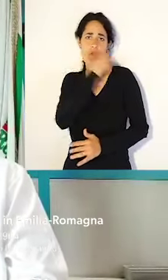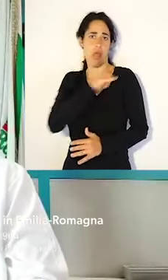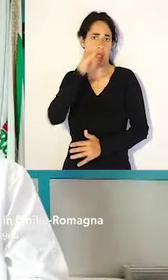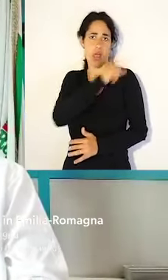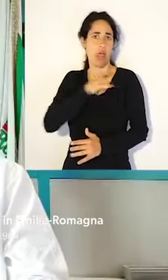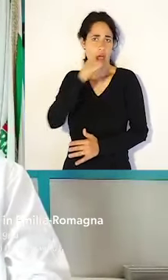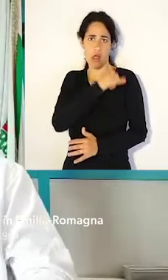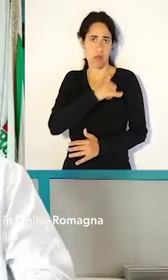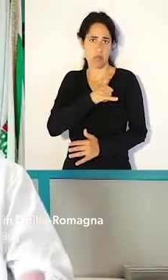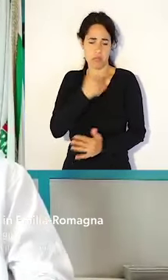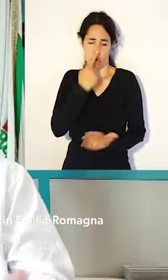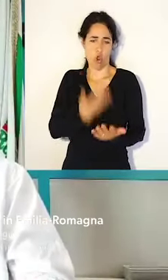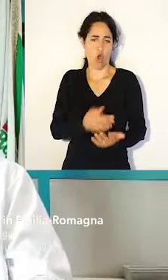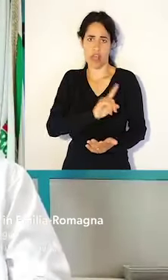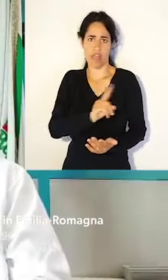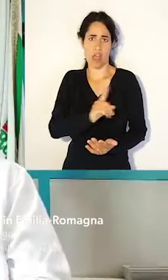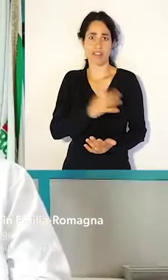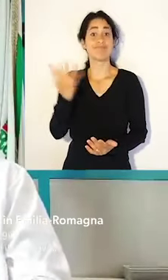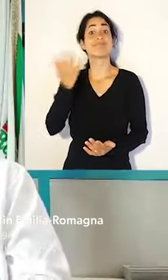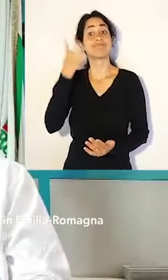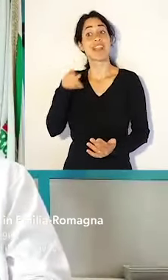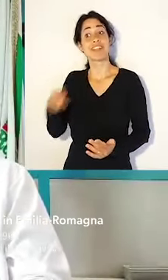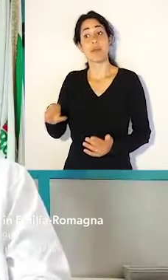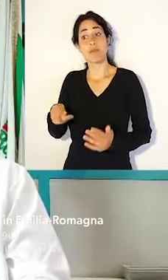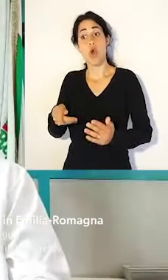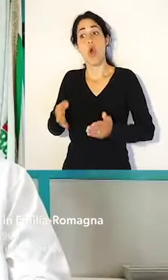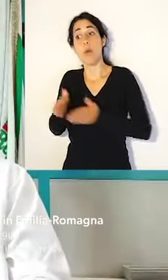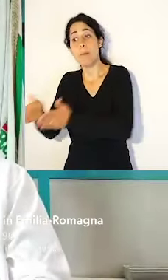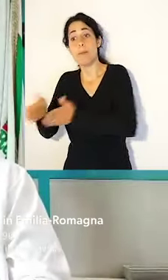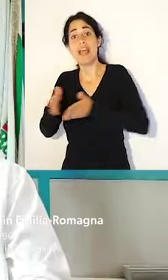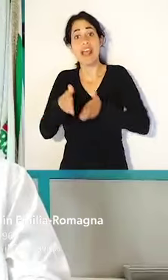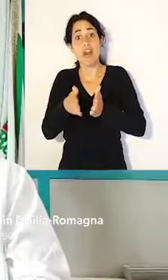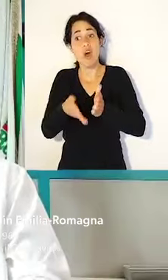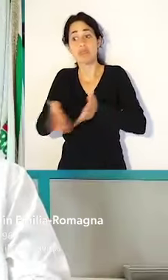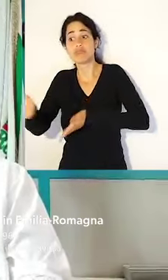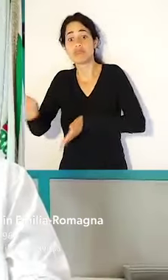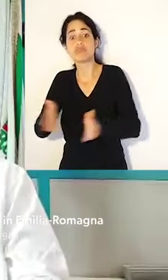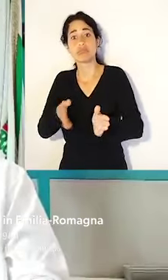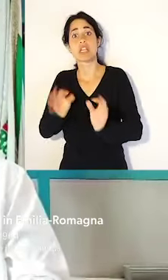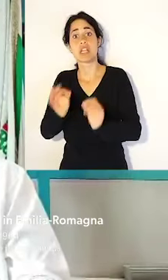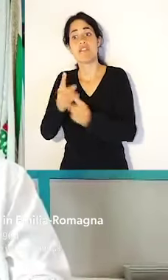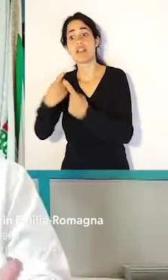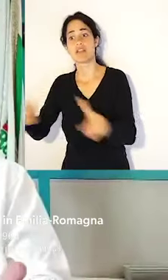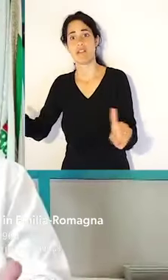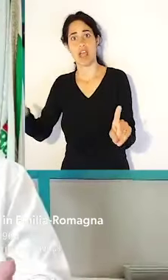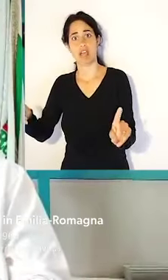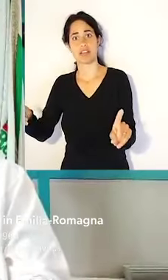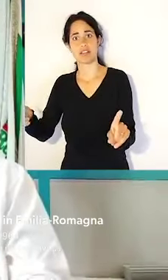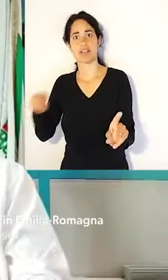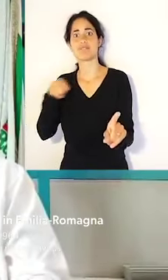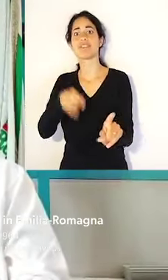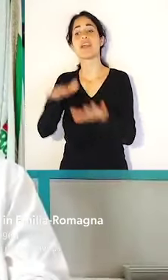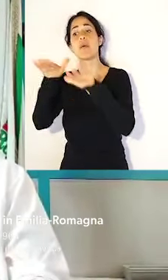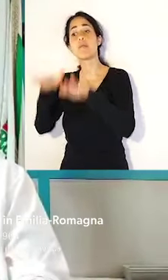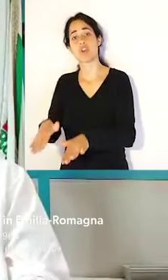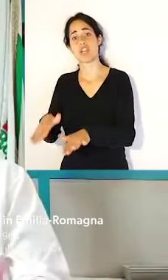in maniera non adeguata, come appunto percorsi separati anche per